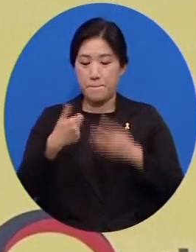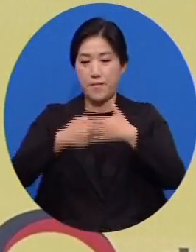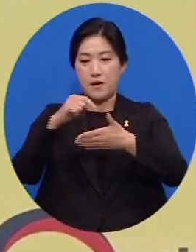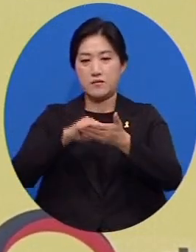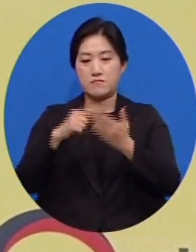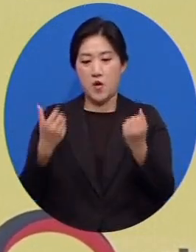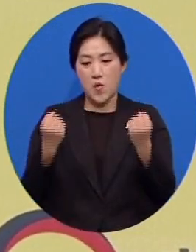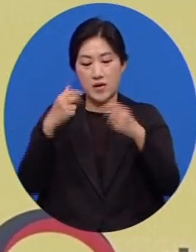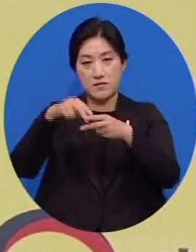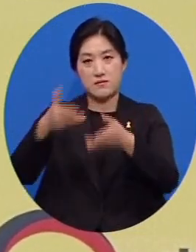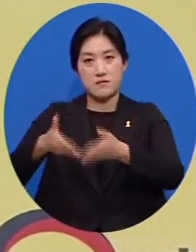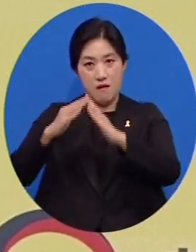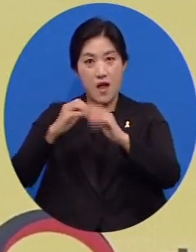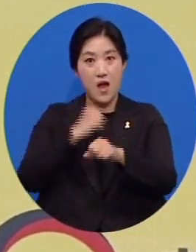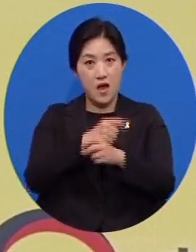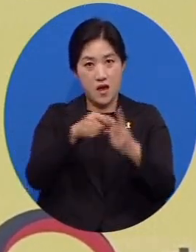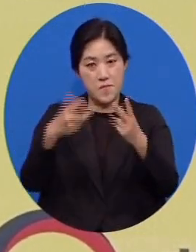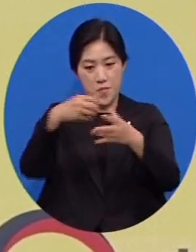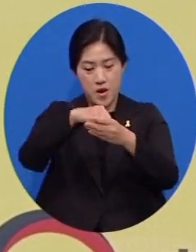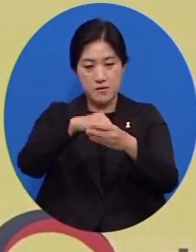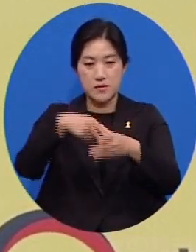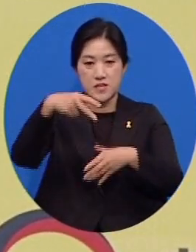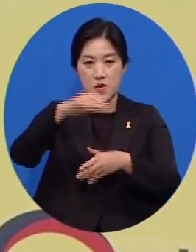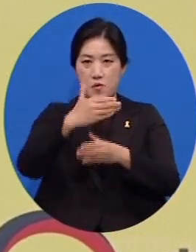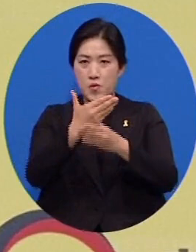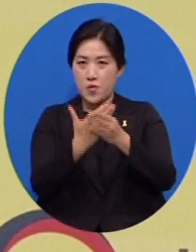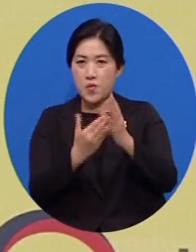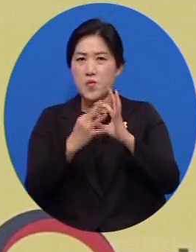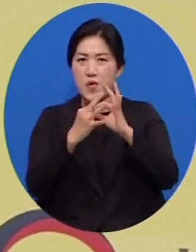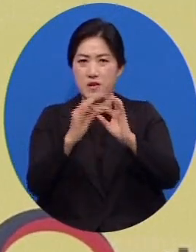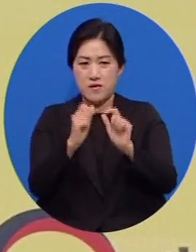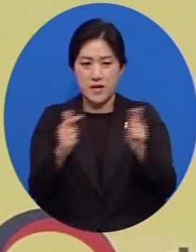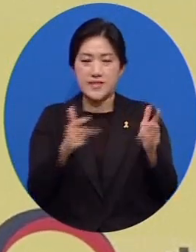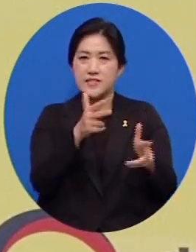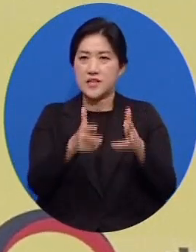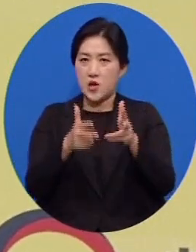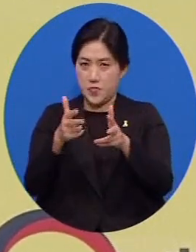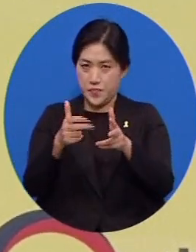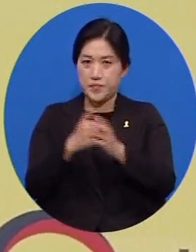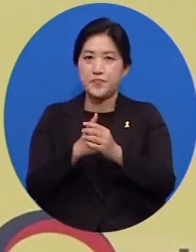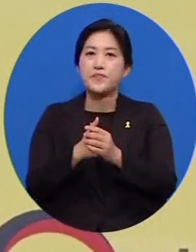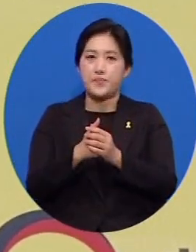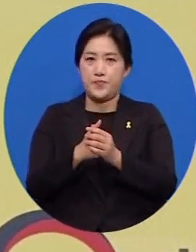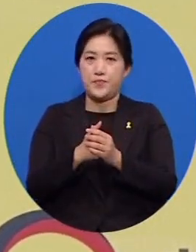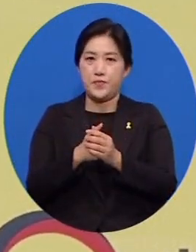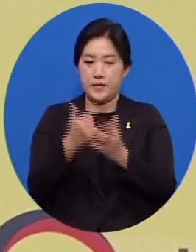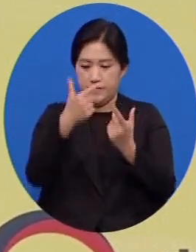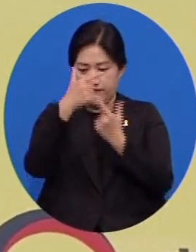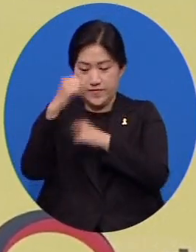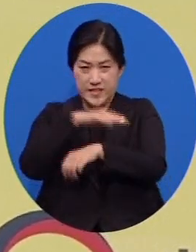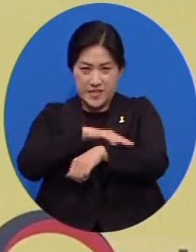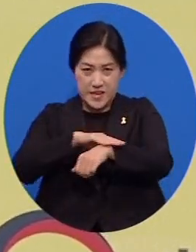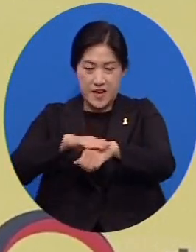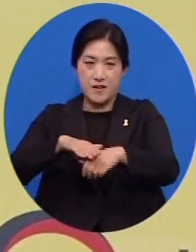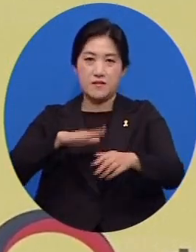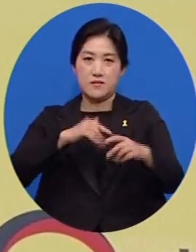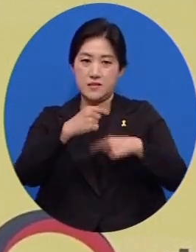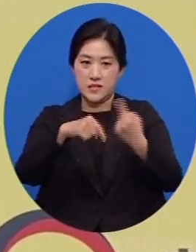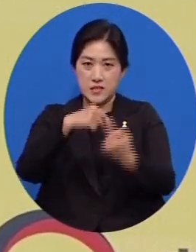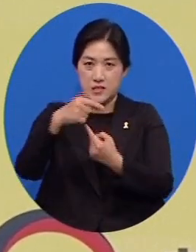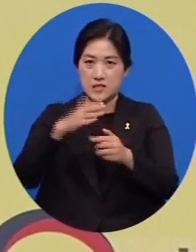안산마음건강센터 건립을 비롯한 세월호 관련 여러 사업들도 차질 없이 진행되도록